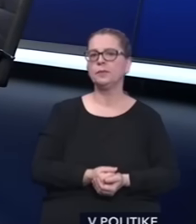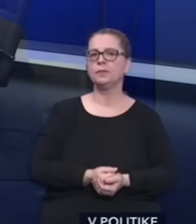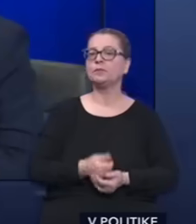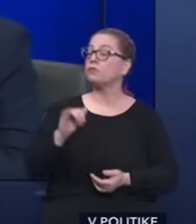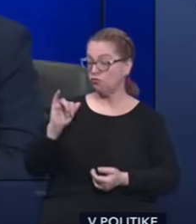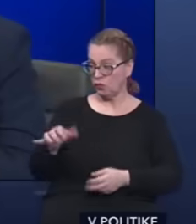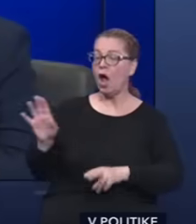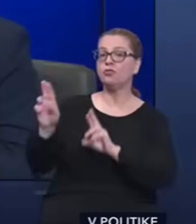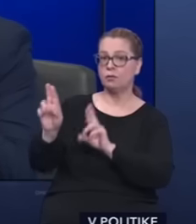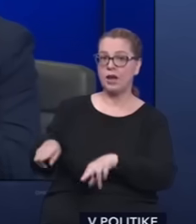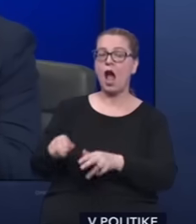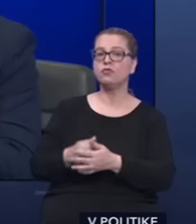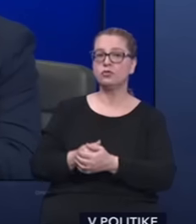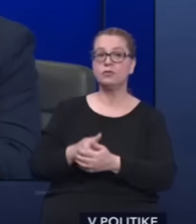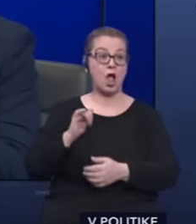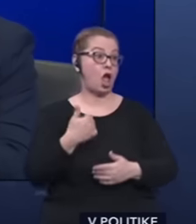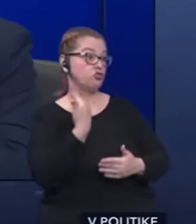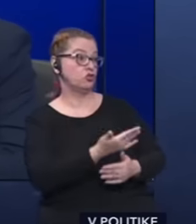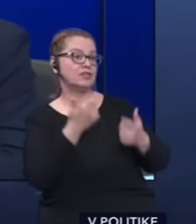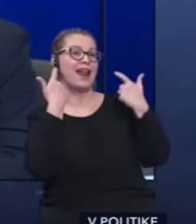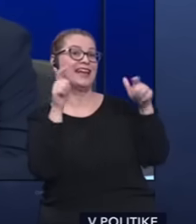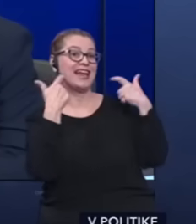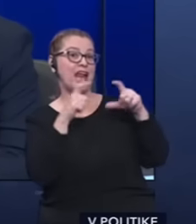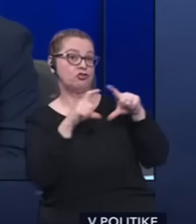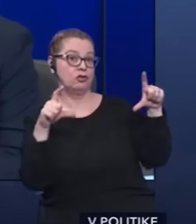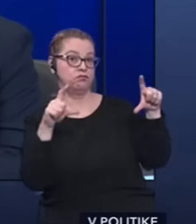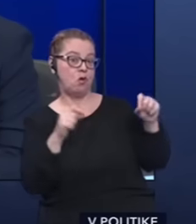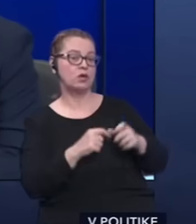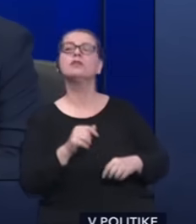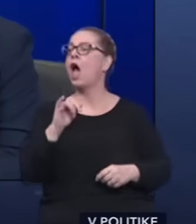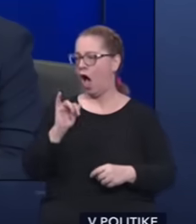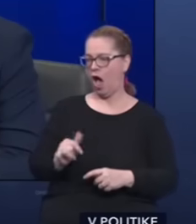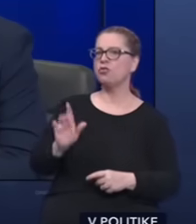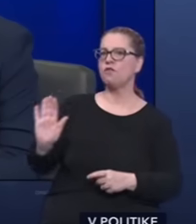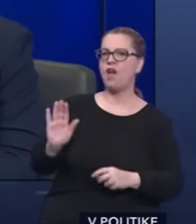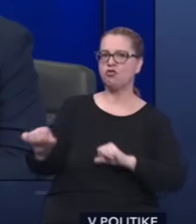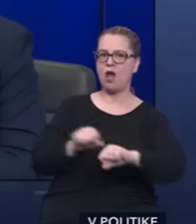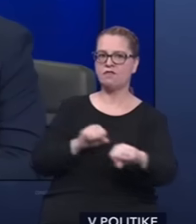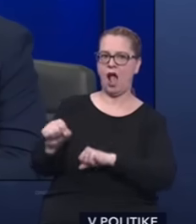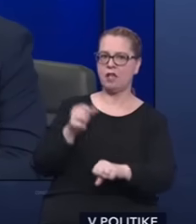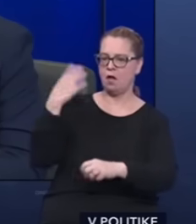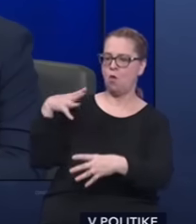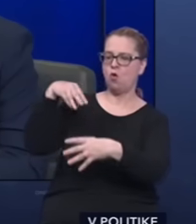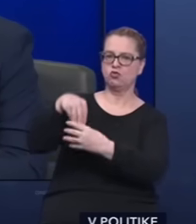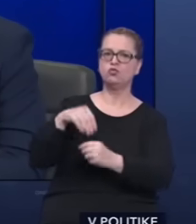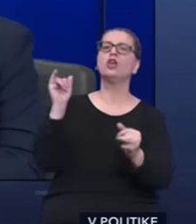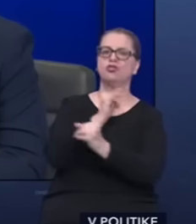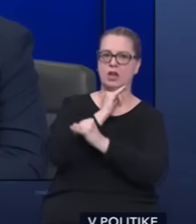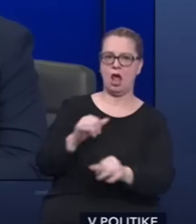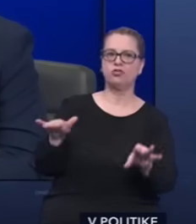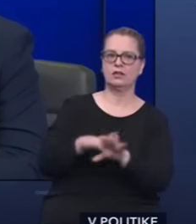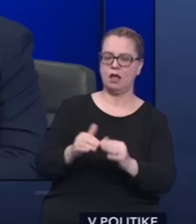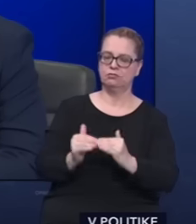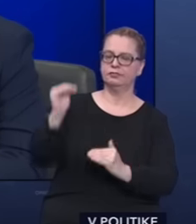máte pravdu. A ešte dostali aj rekreačný poukaz. Áno, máte pravdu. V rámci vašej vlády, kde ste boli súčasťou, sa naozaj zamestnancov v školstve